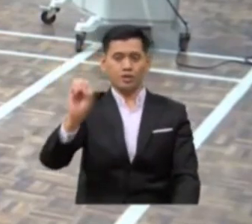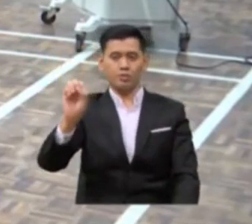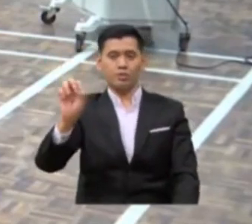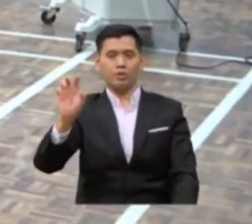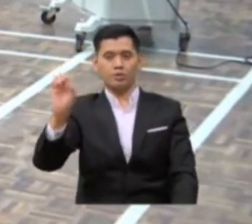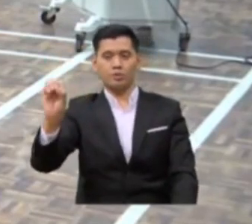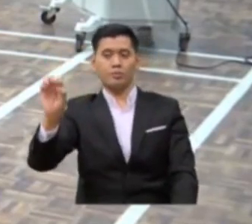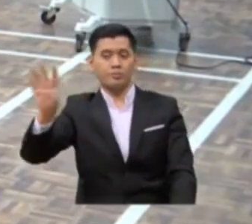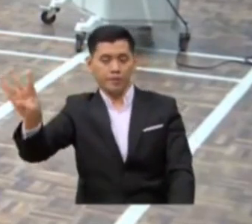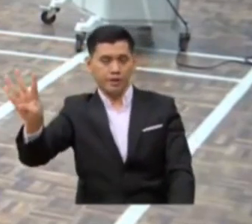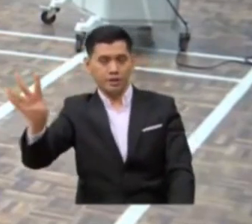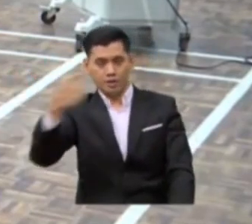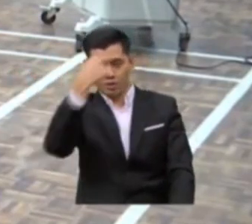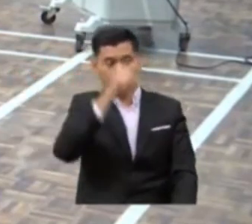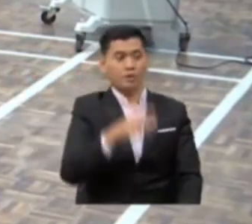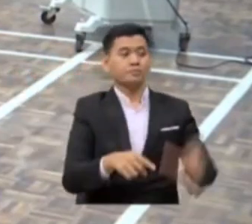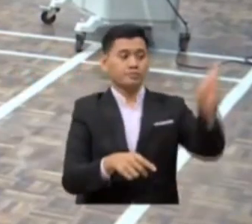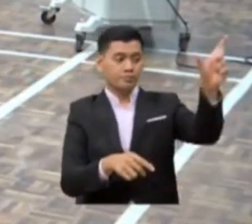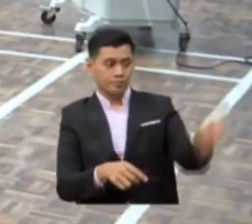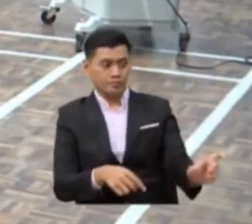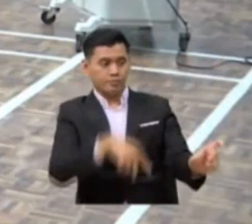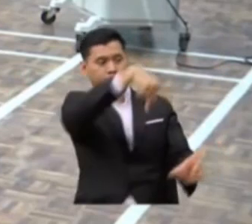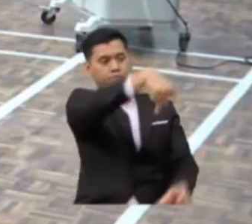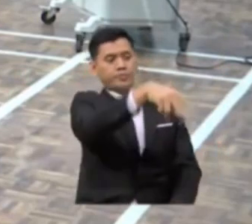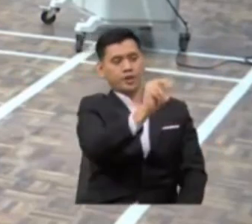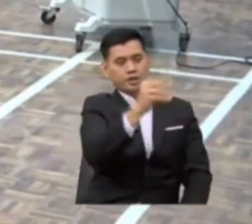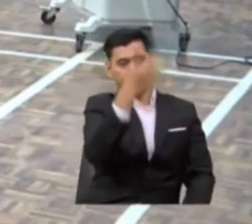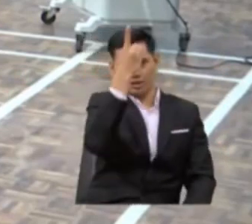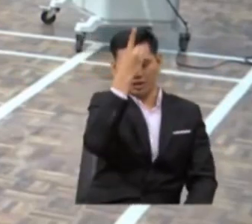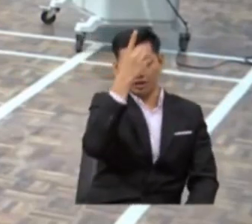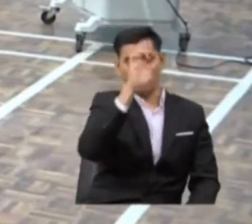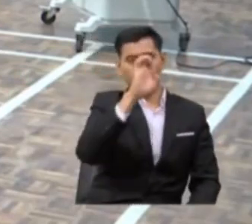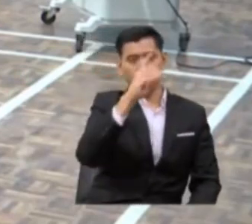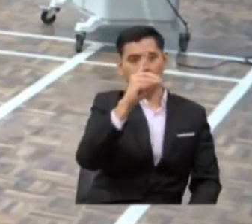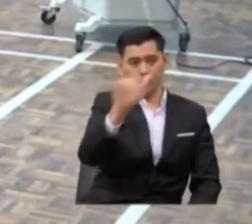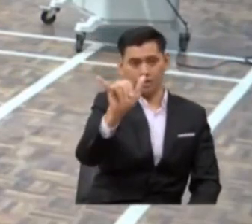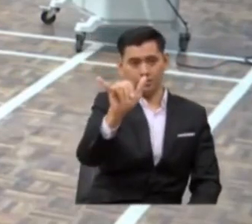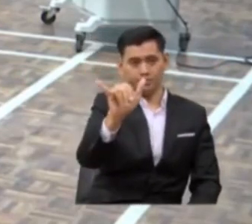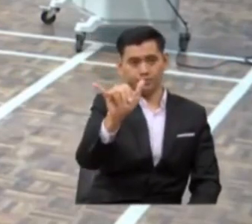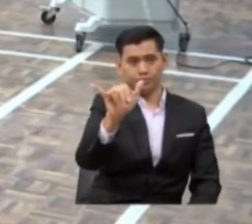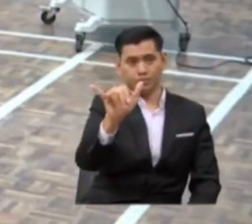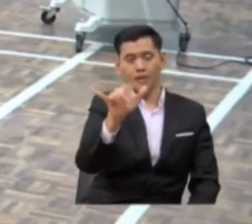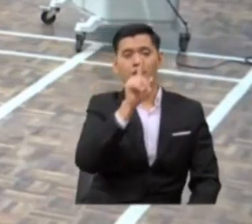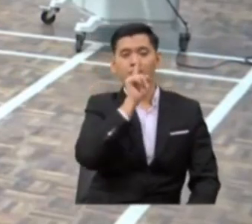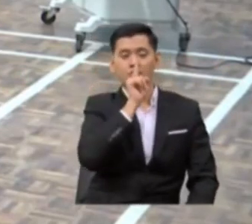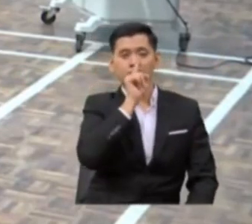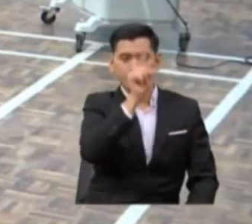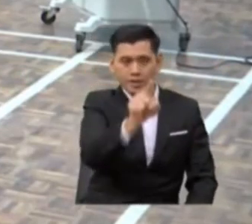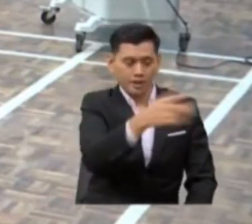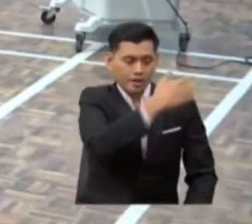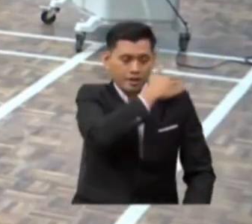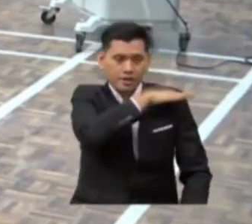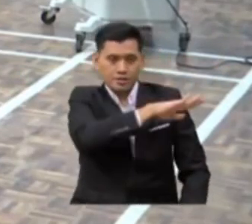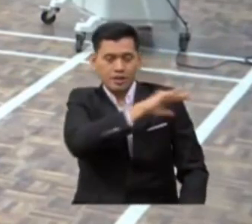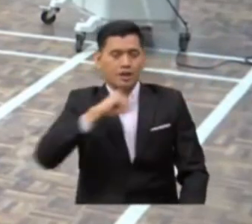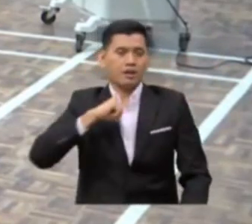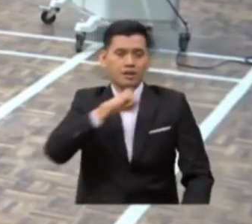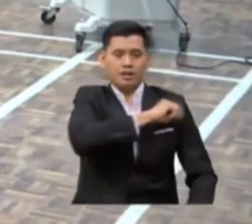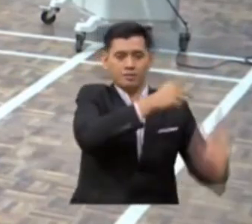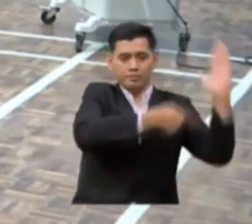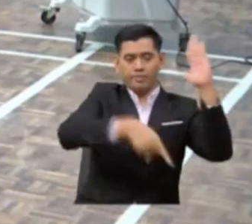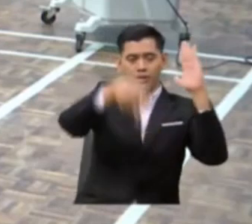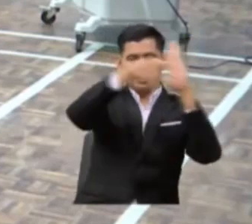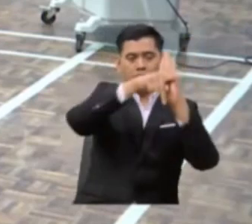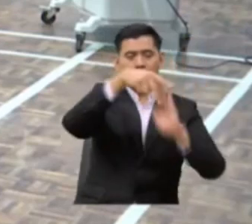2004. Dan bagi calon Perikatan Nasional iaitu Dato' Aidin Shazli Sheath pula merupakan bekas ahli Parlimen